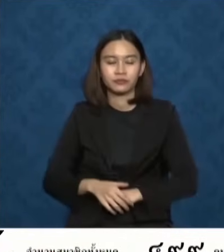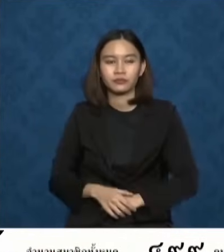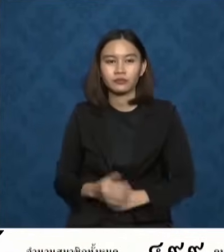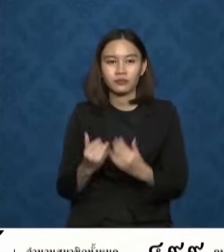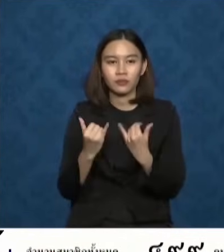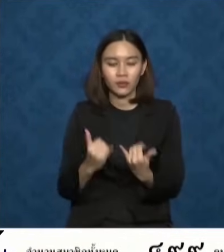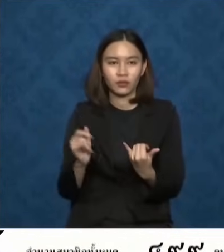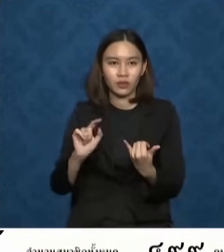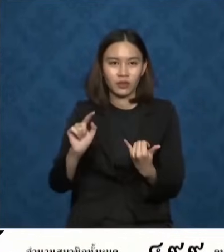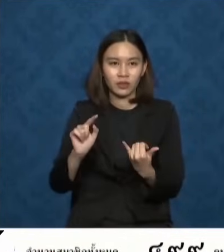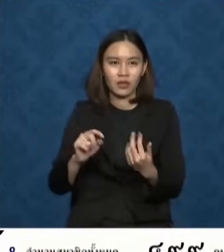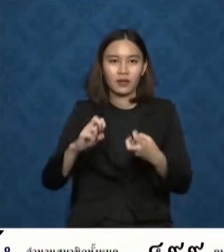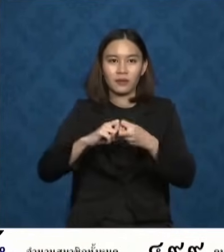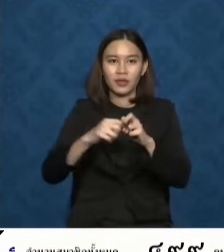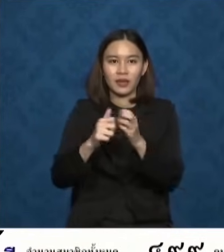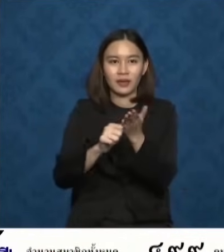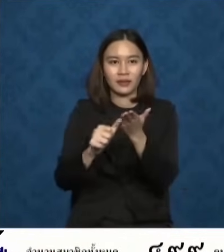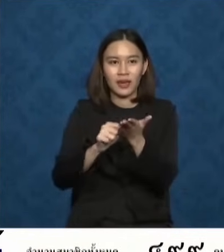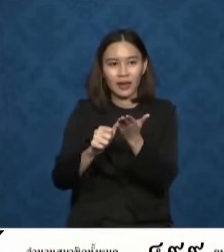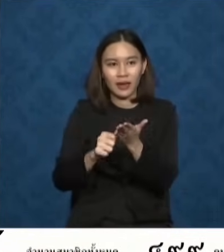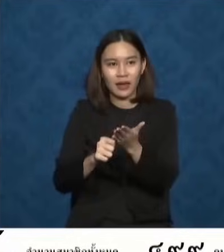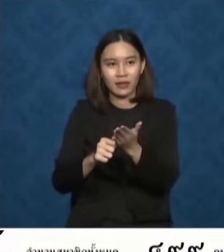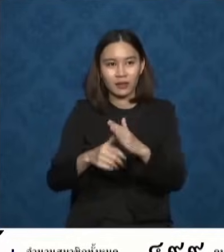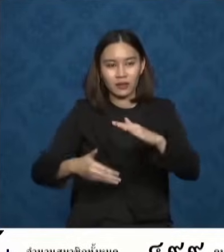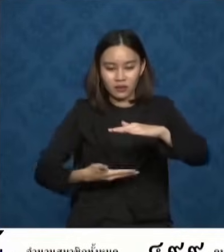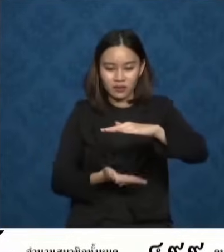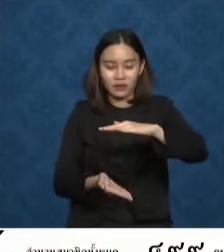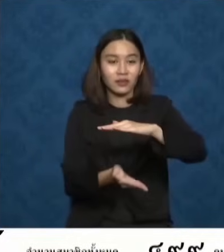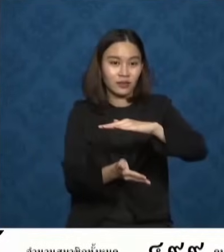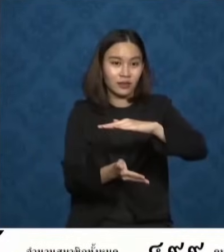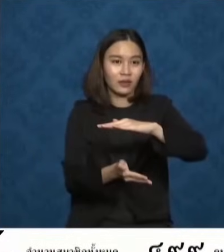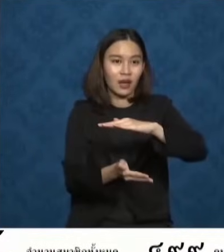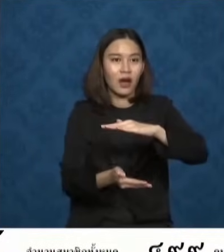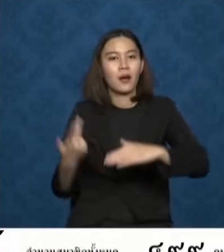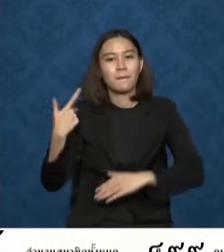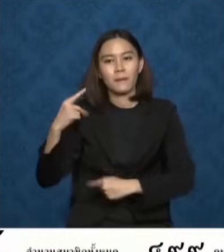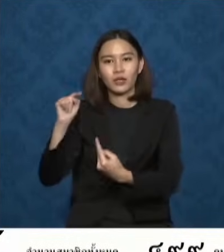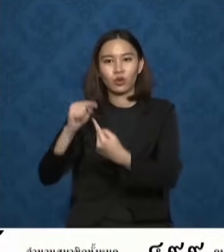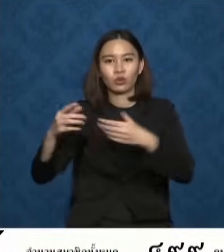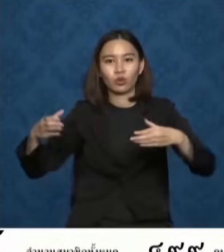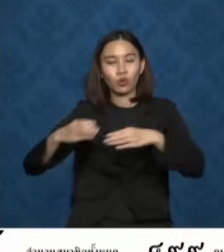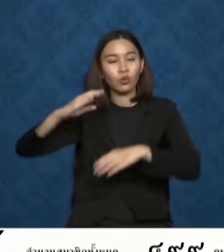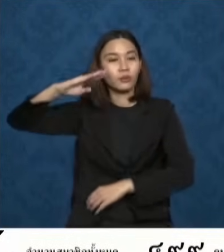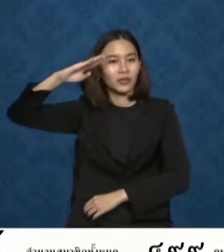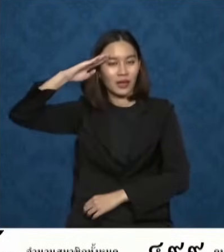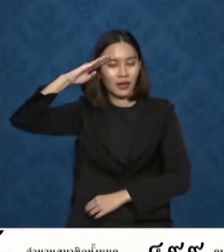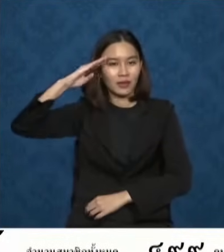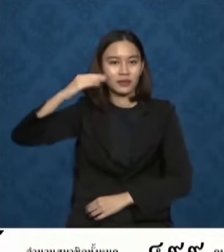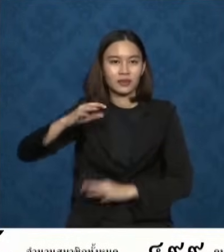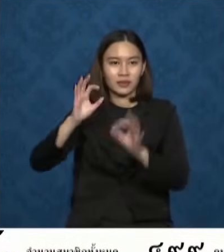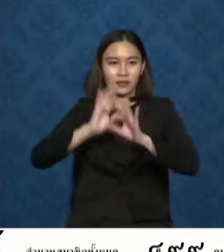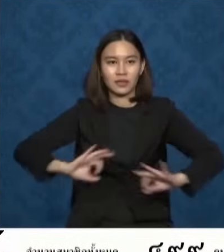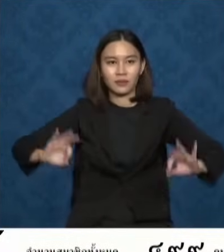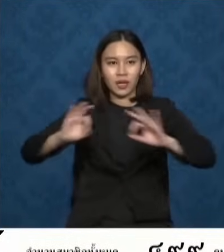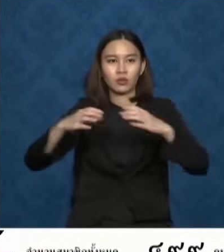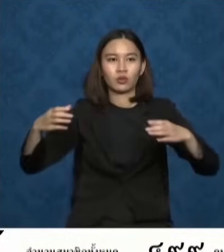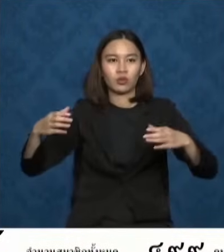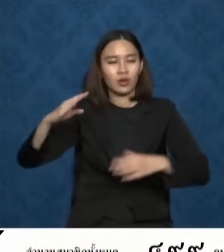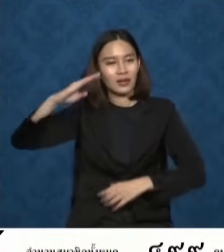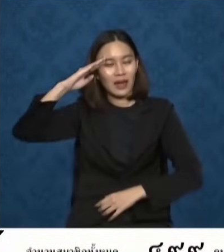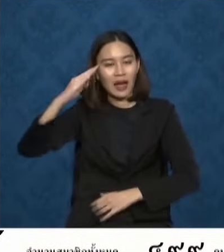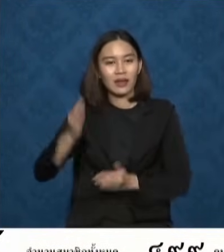วันนี้การแก้ปัญหาเรือดำน้ำนี่ต้อง 1. ยึดประโยชน์ของกองทัพคือกองทัพเรือต้องเห็นใ